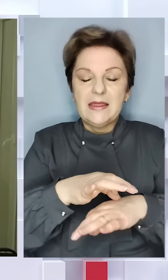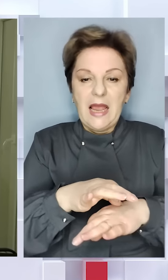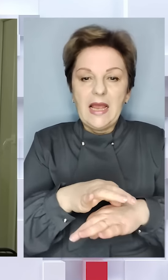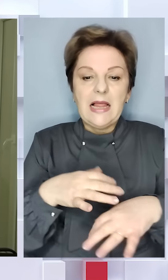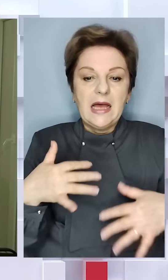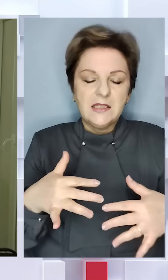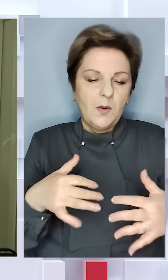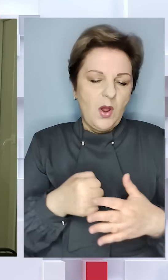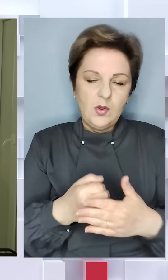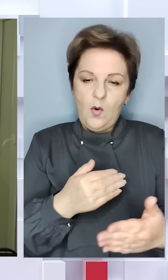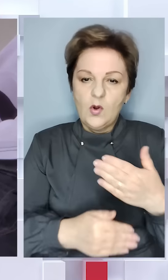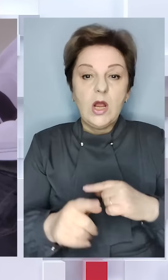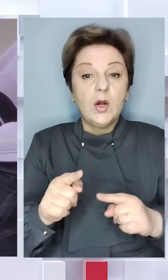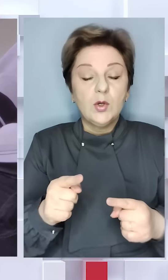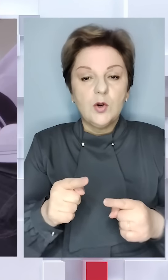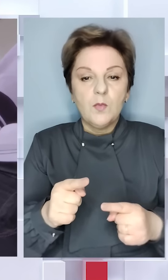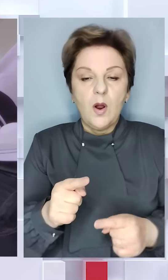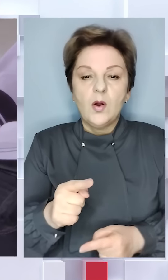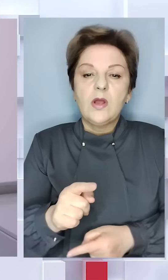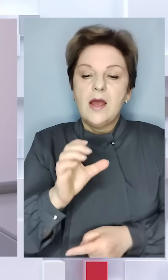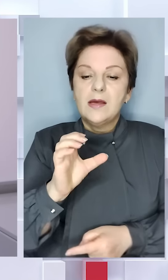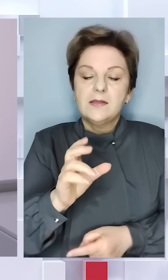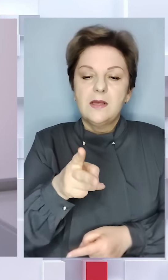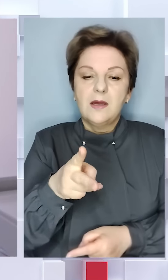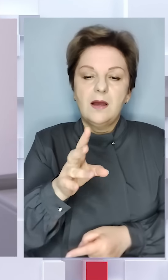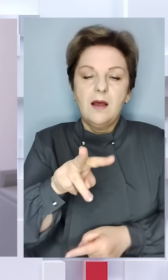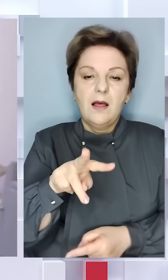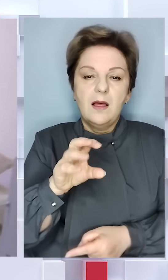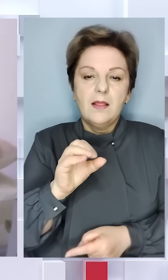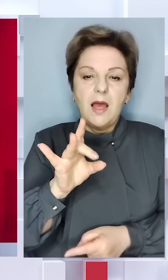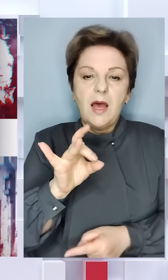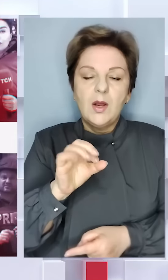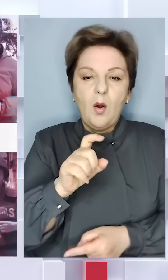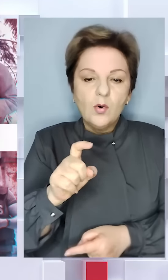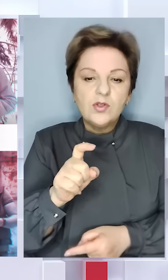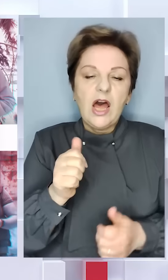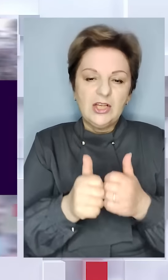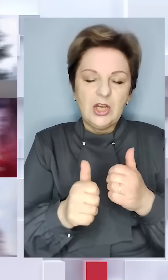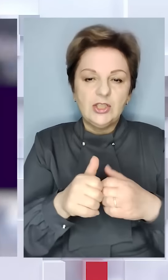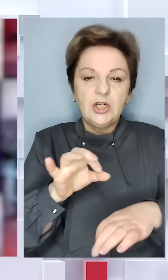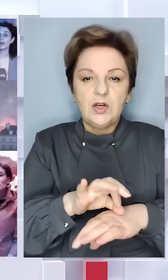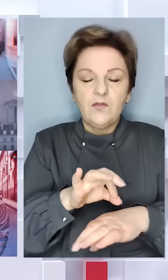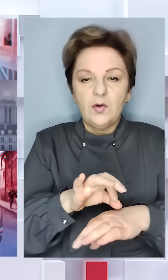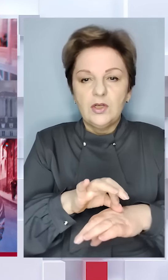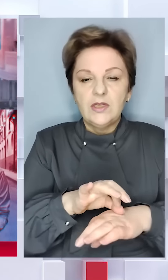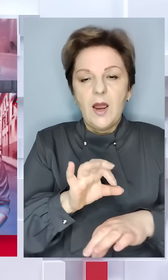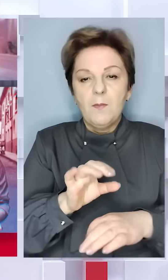і аж до інвалідності. Чому на росіянський склероз все частіше хворіє молодь?